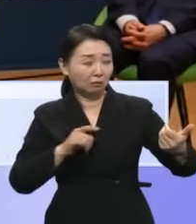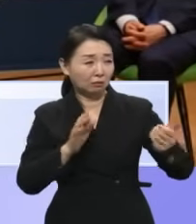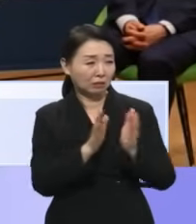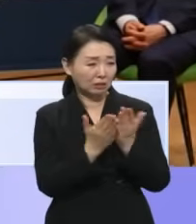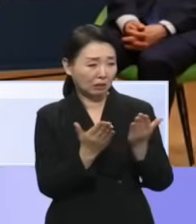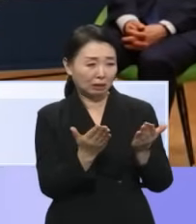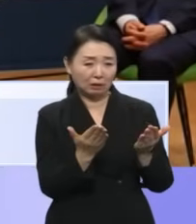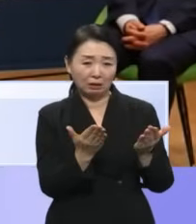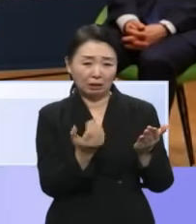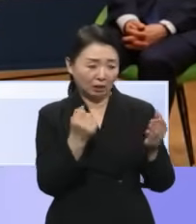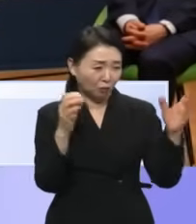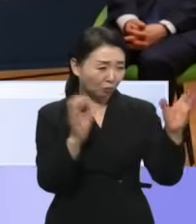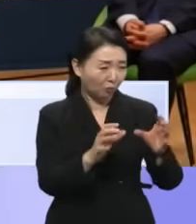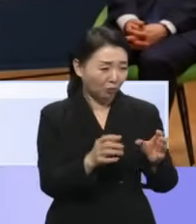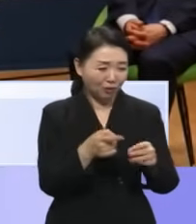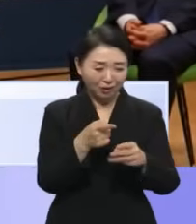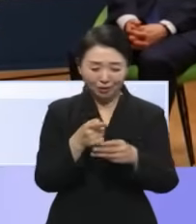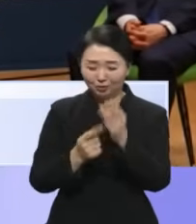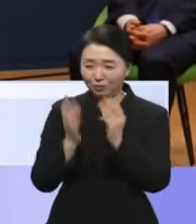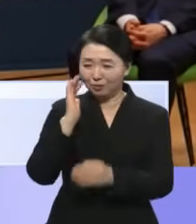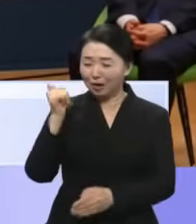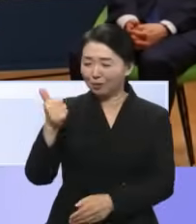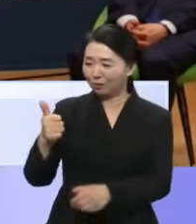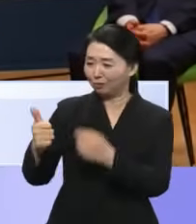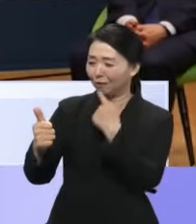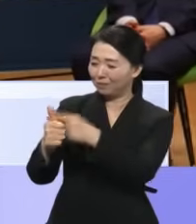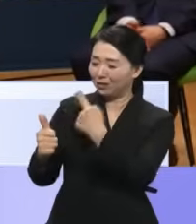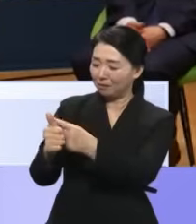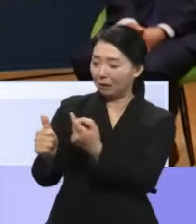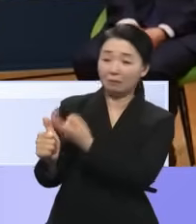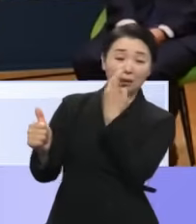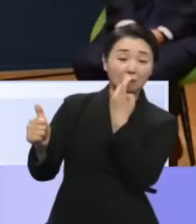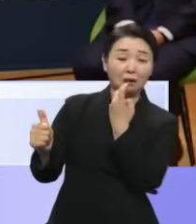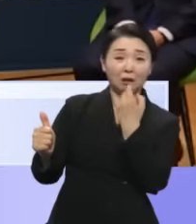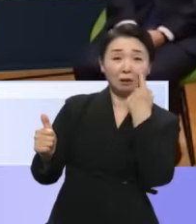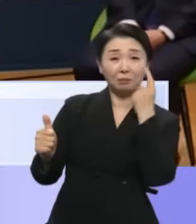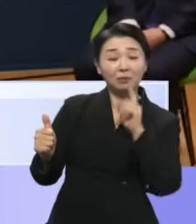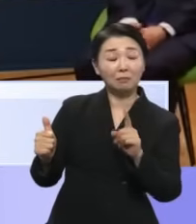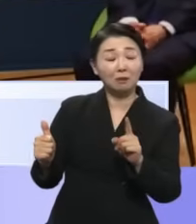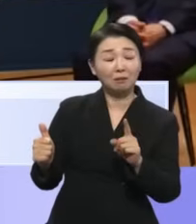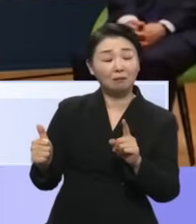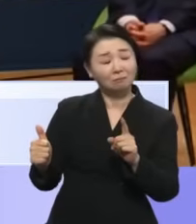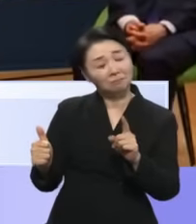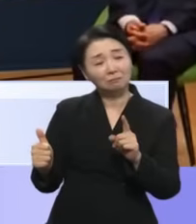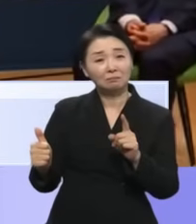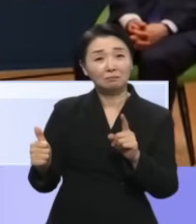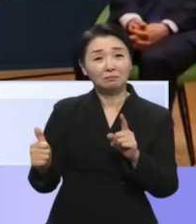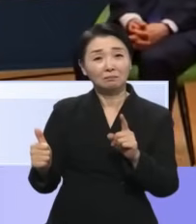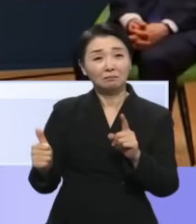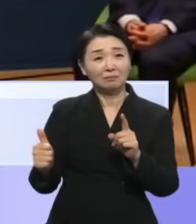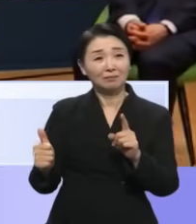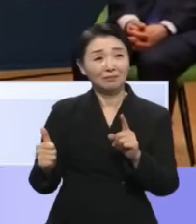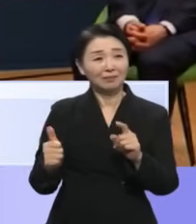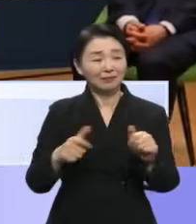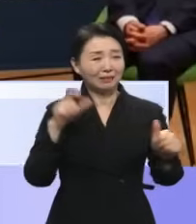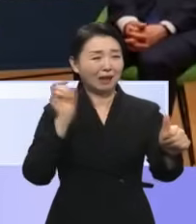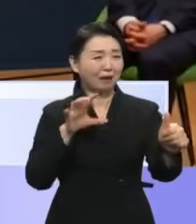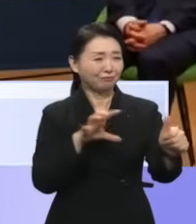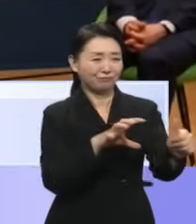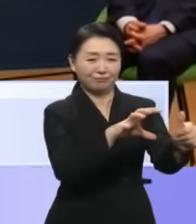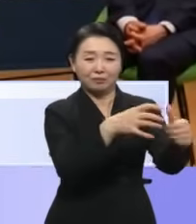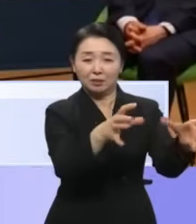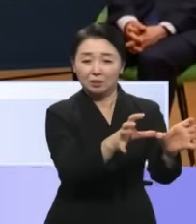또 윤성일 대통령 일방적으로 비판하고 탄핵까지 하자고 하고 이런 강경 지지층만 대상으로 한 정치를 하다